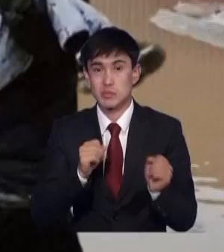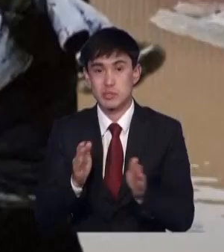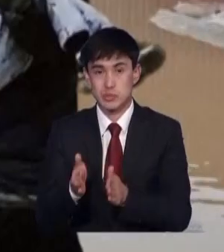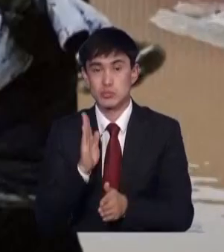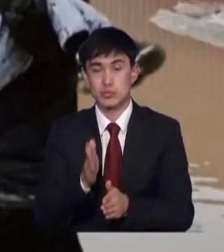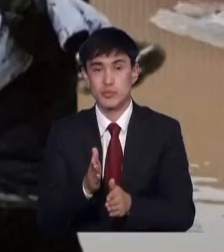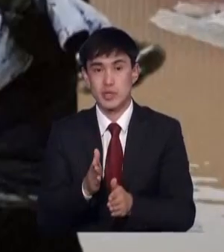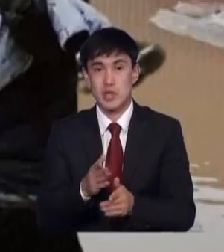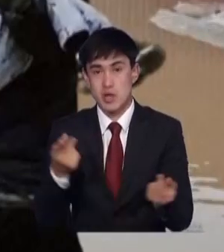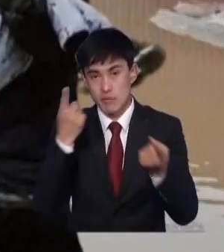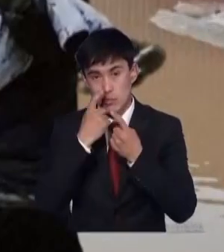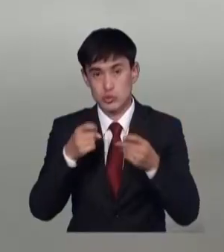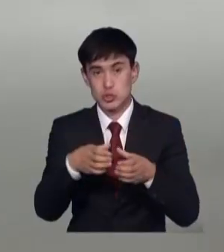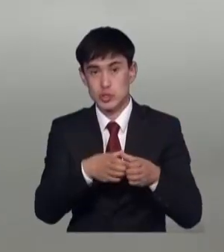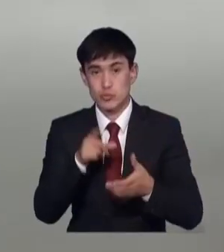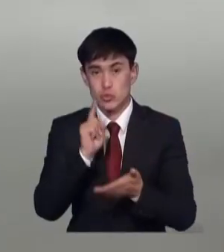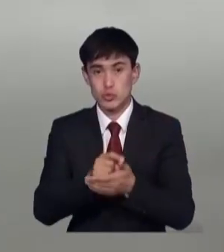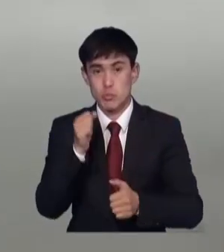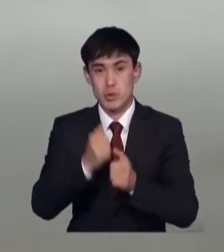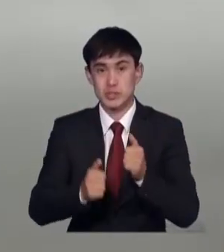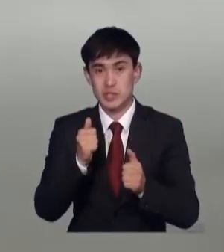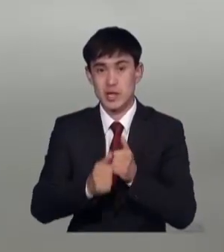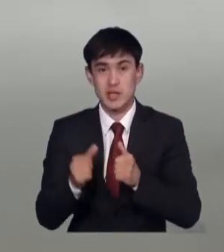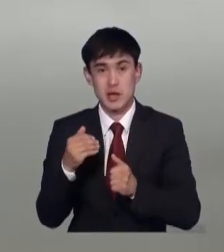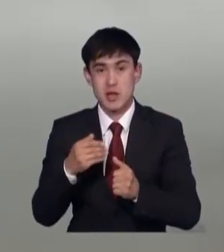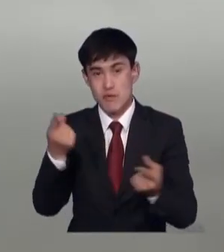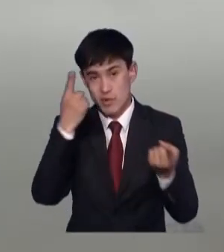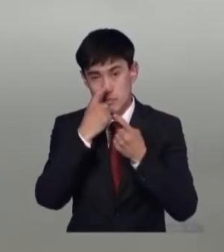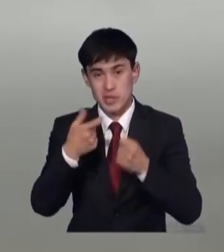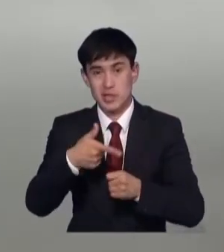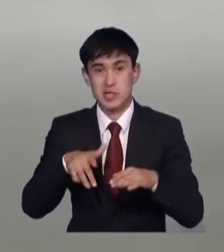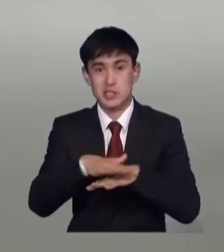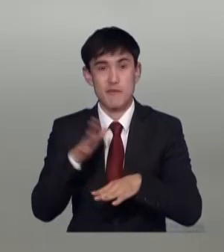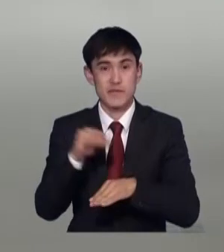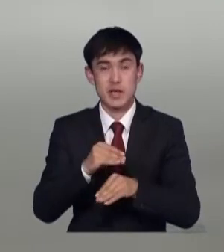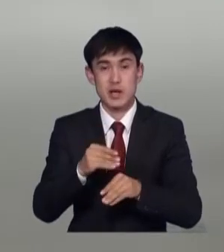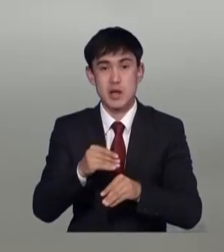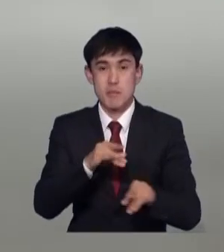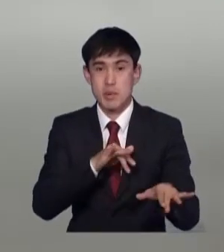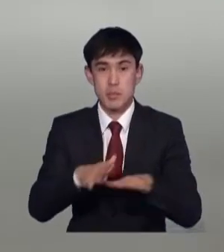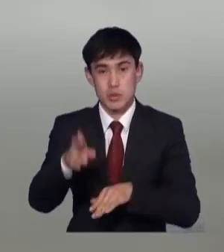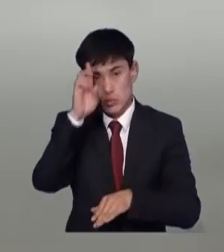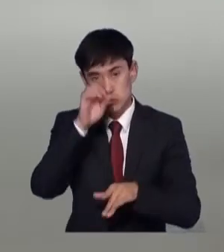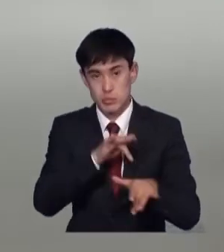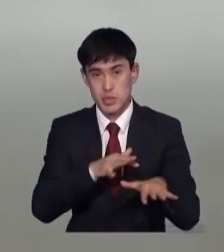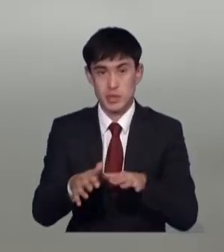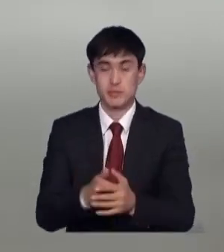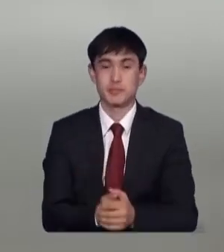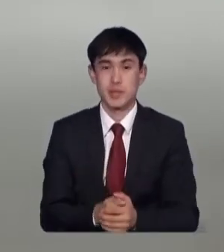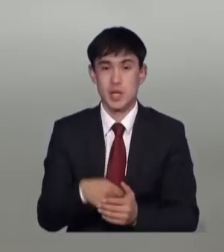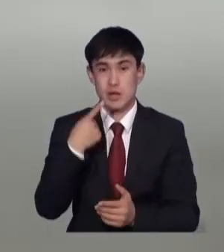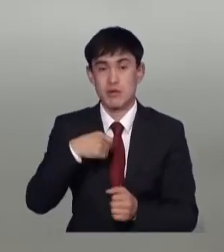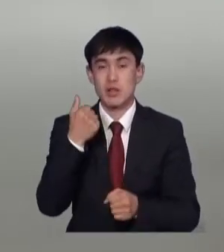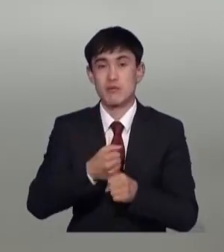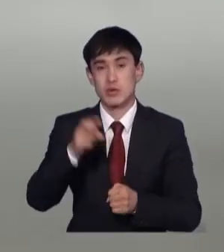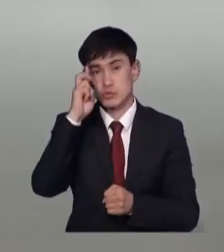стабилизируется информационный штаб должен постоянно и всесторонне информировать граждан обо всех принимаемых государством мерах